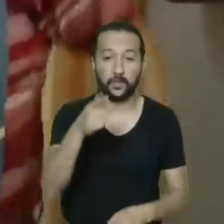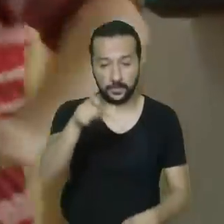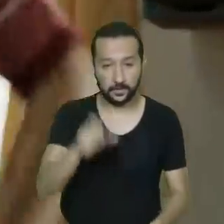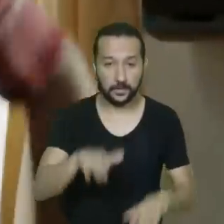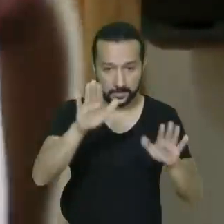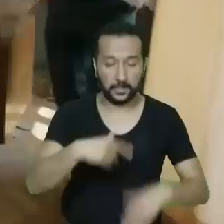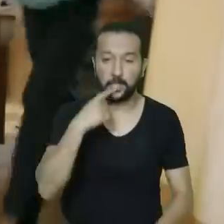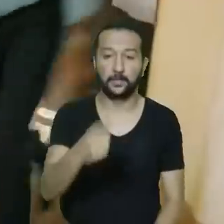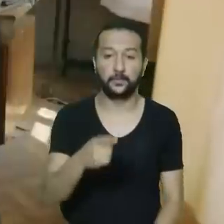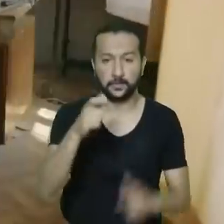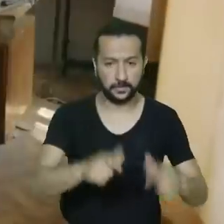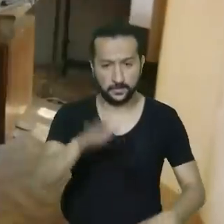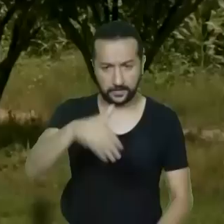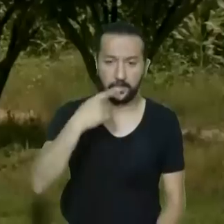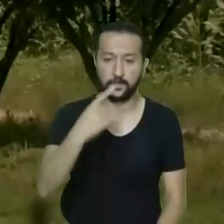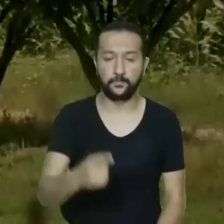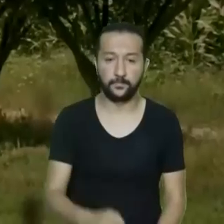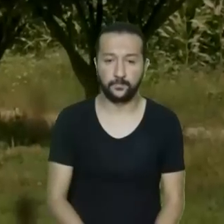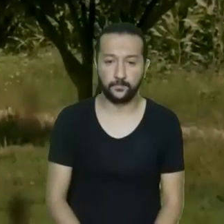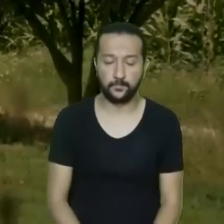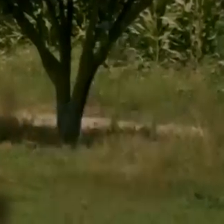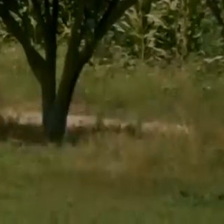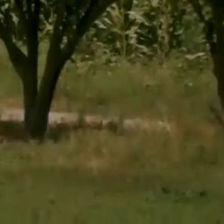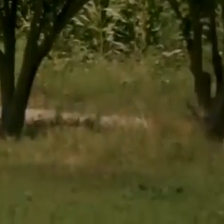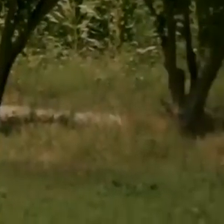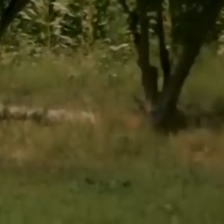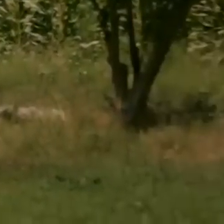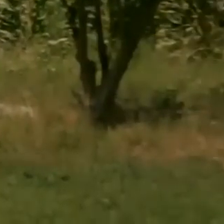lan buraya. Gel lan buraya.